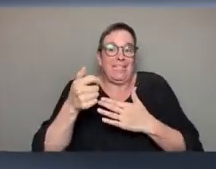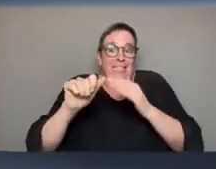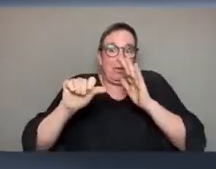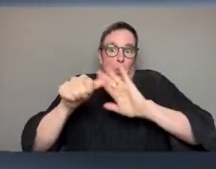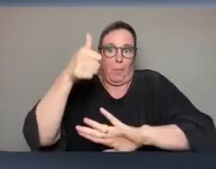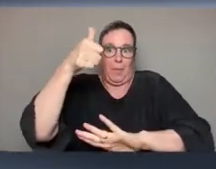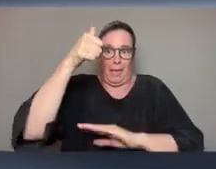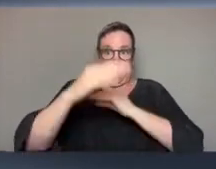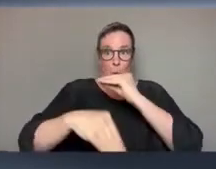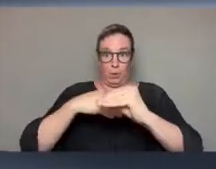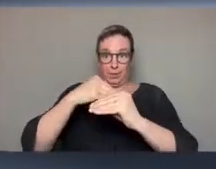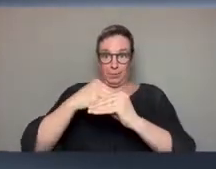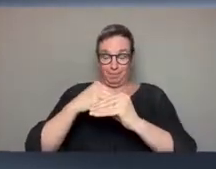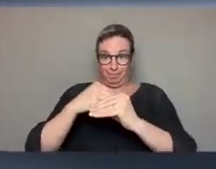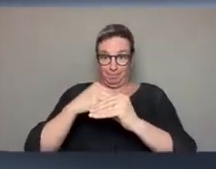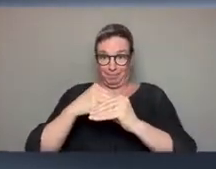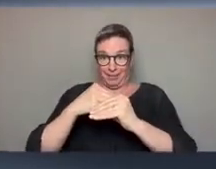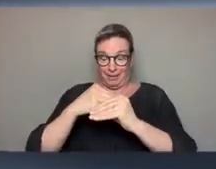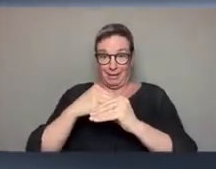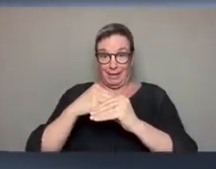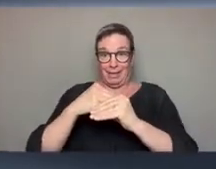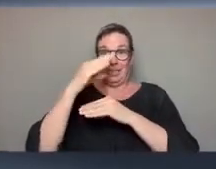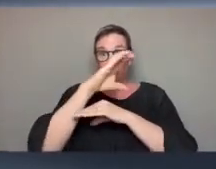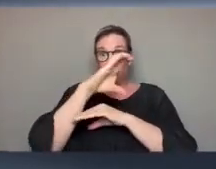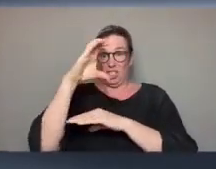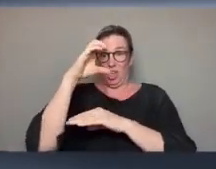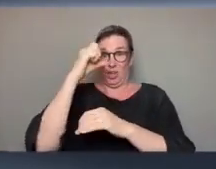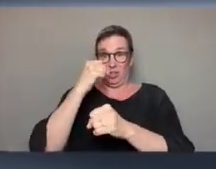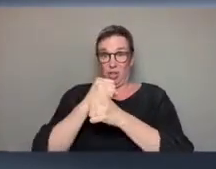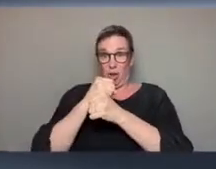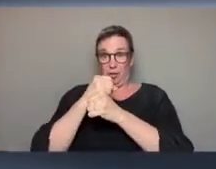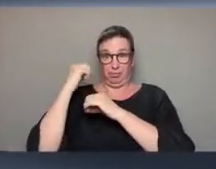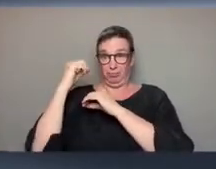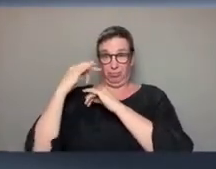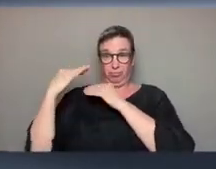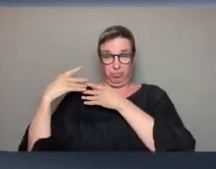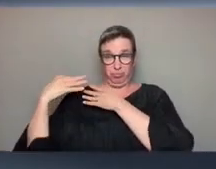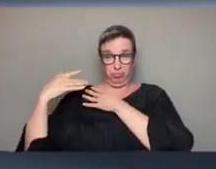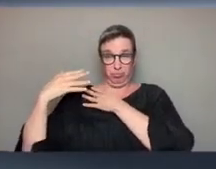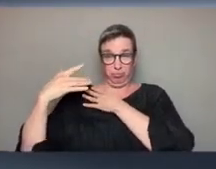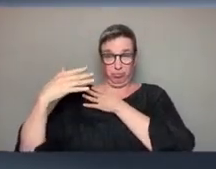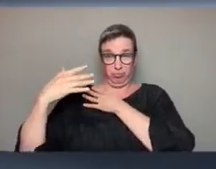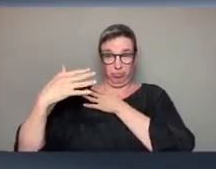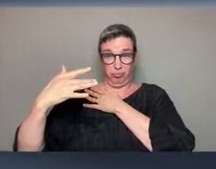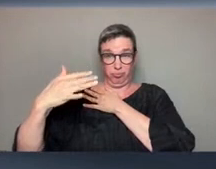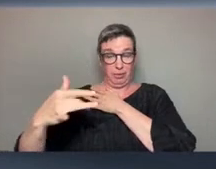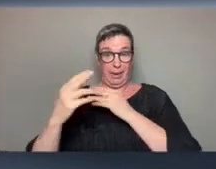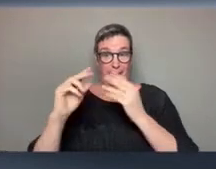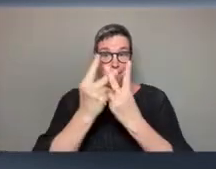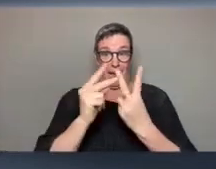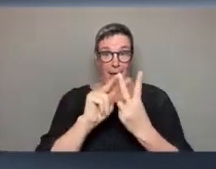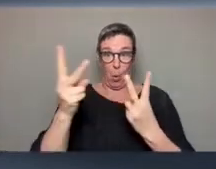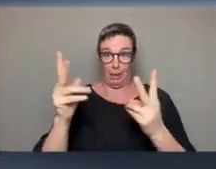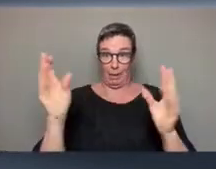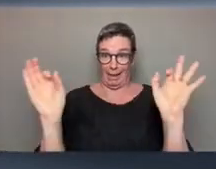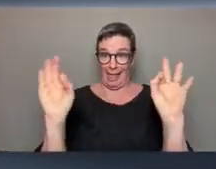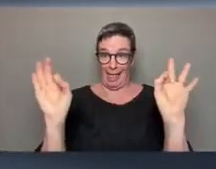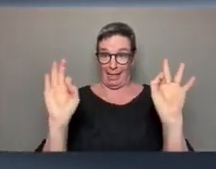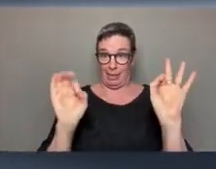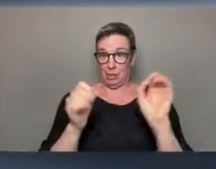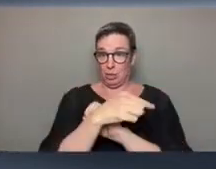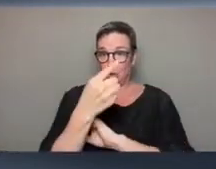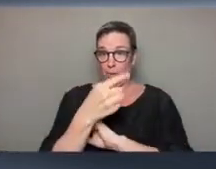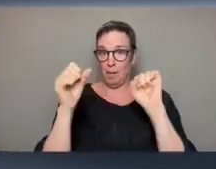Après presque 100 ans, rien s'est passé. Aucun autre parc était créé. Parce que c'était seulement possible avec